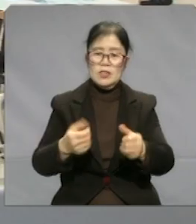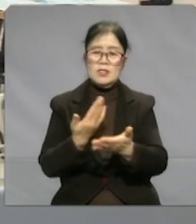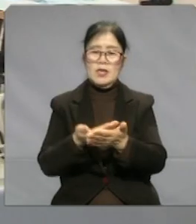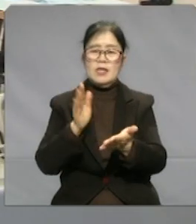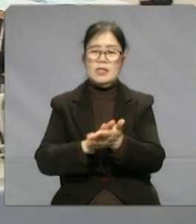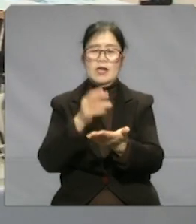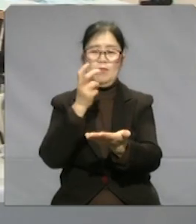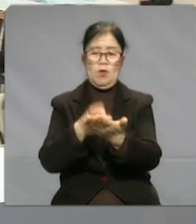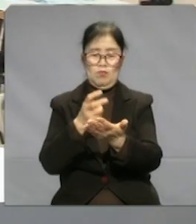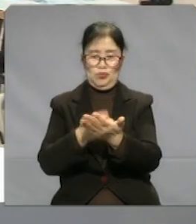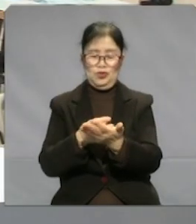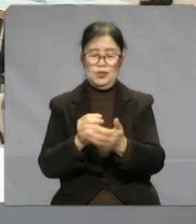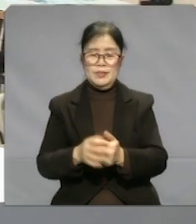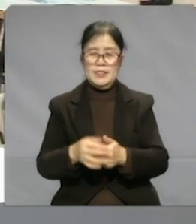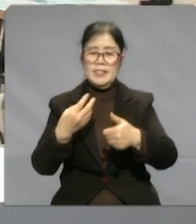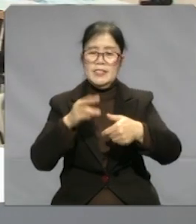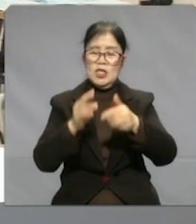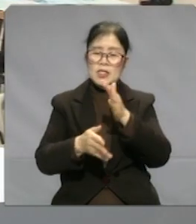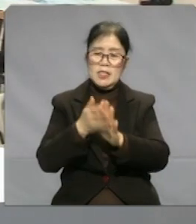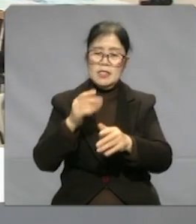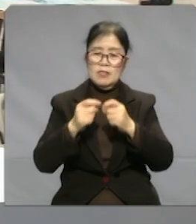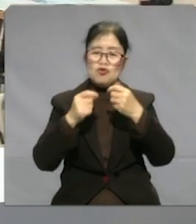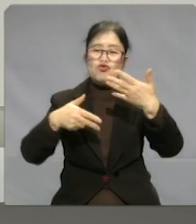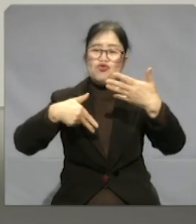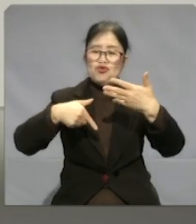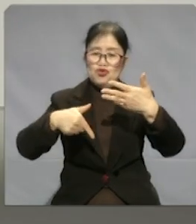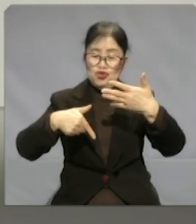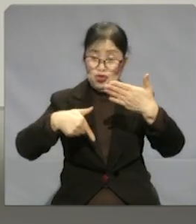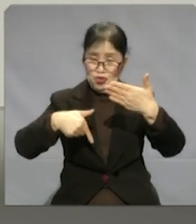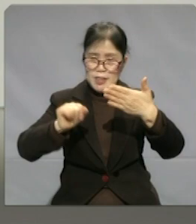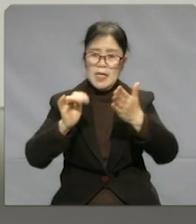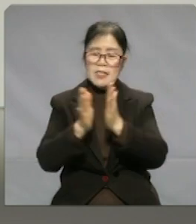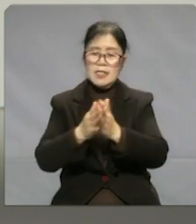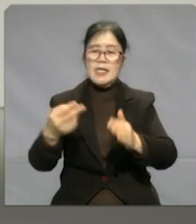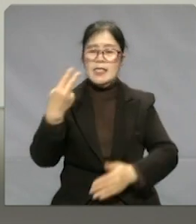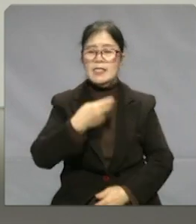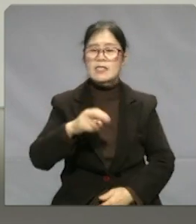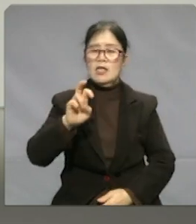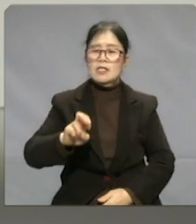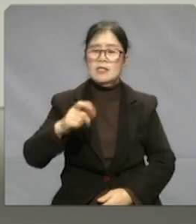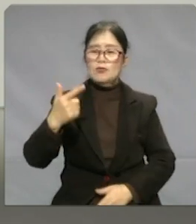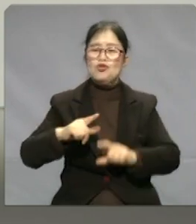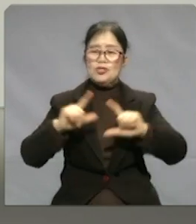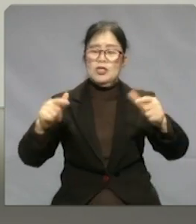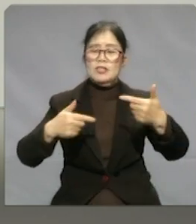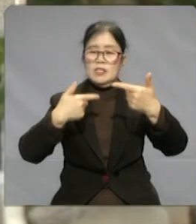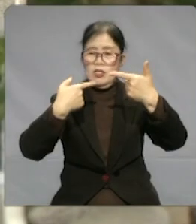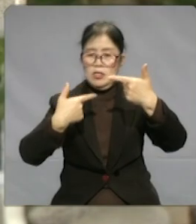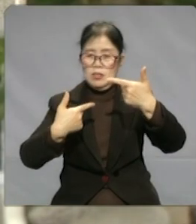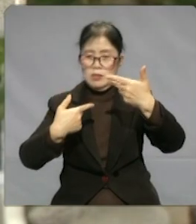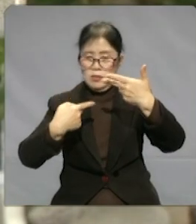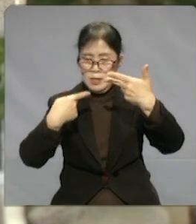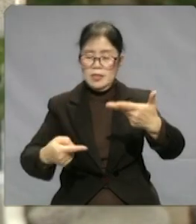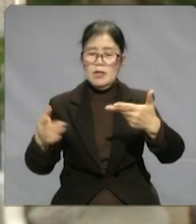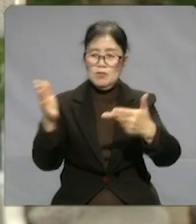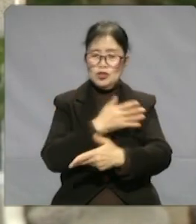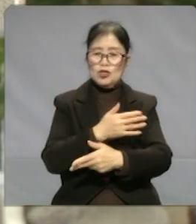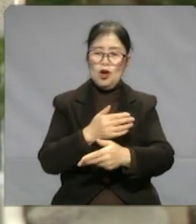법률안. 인천시는 민선 9기가 시작되는 2026년 7월 1일부터